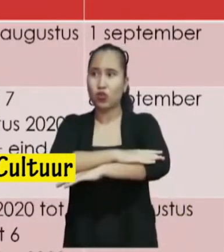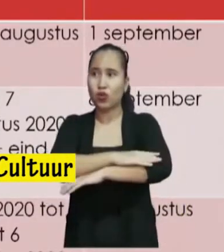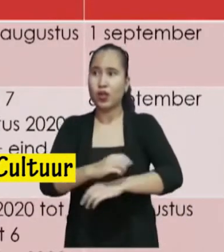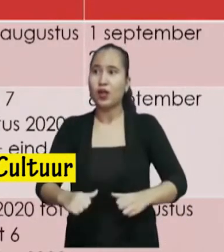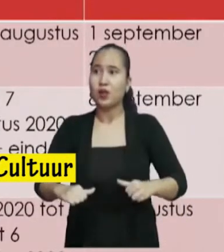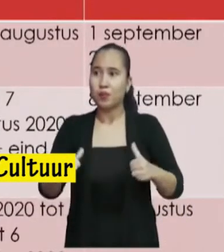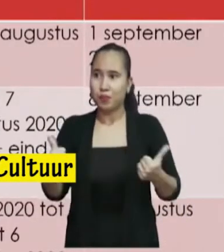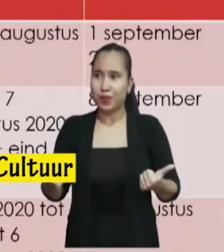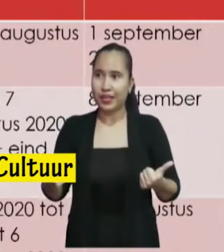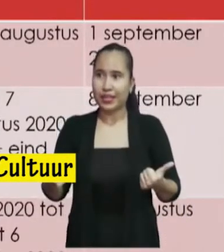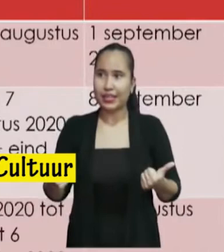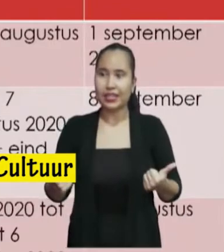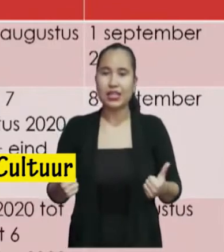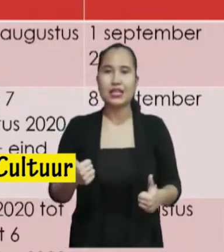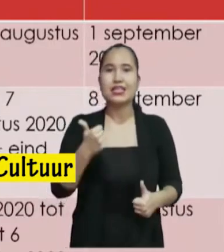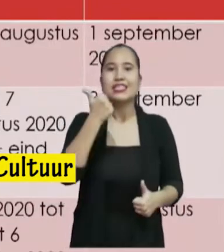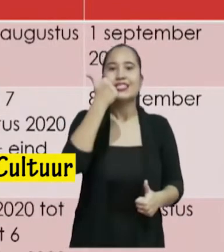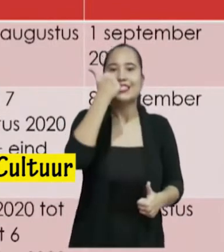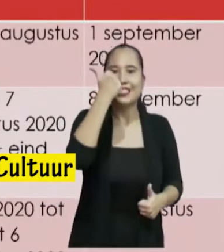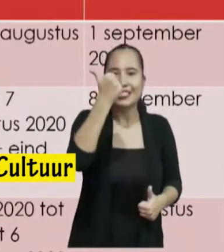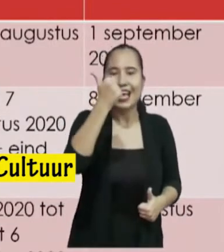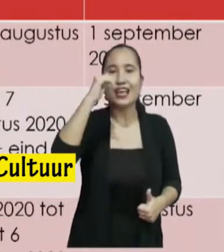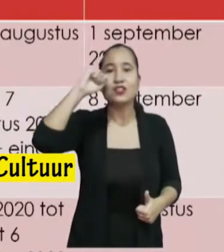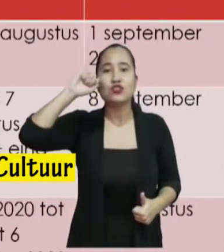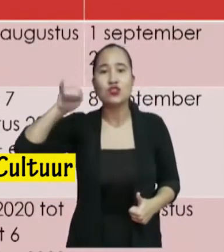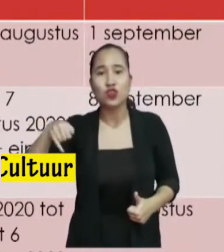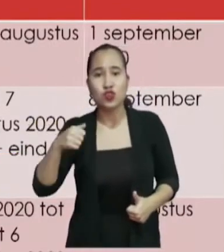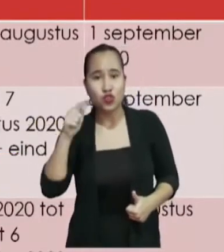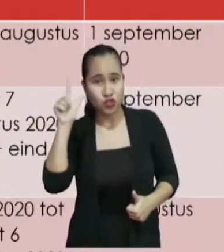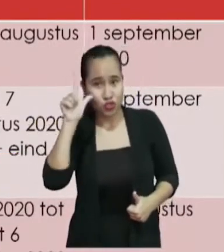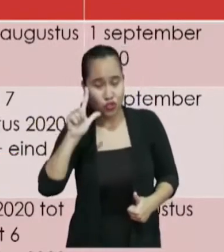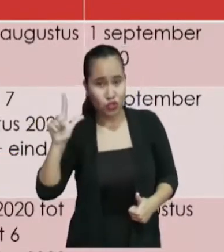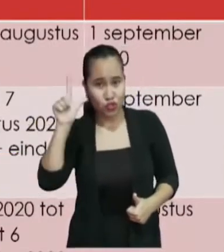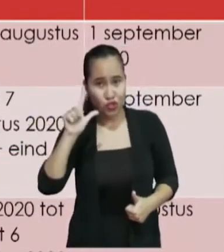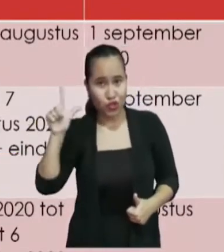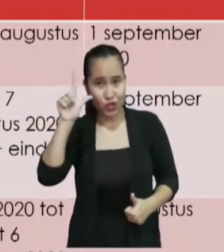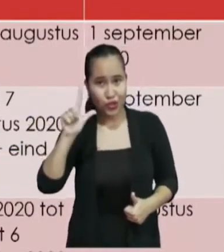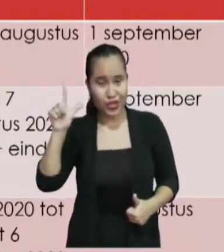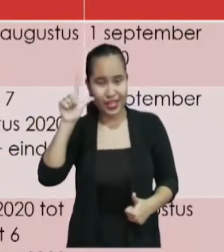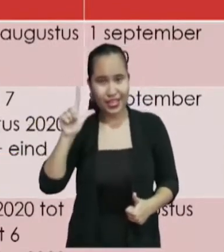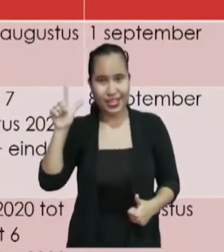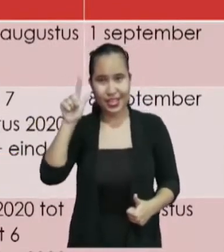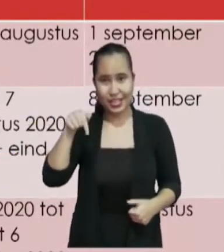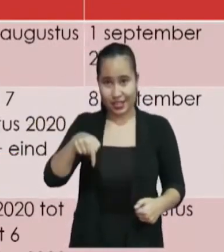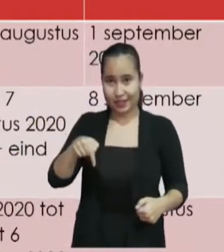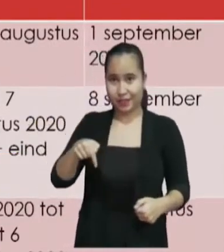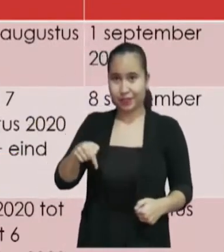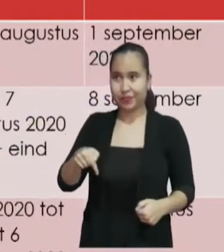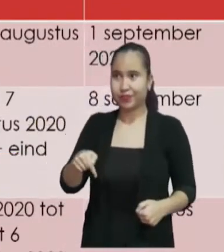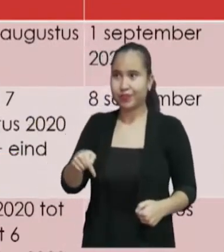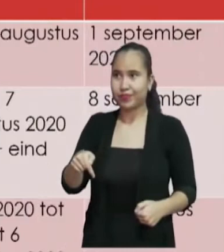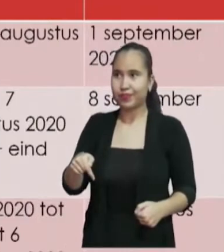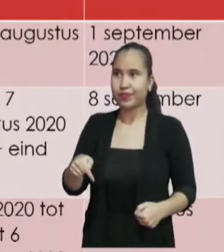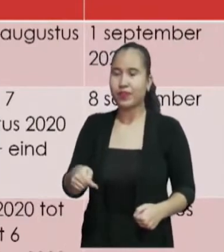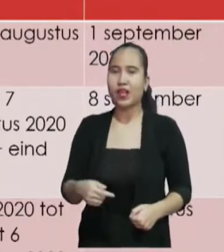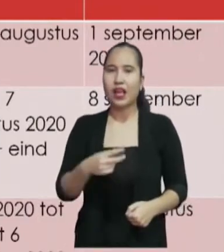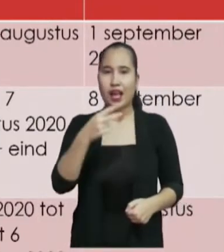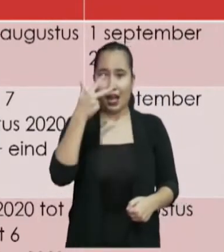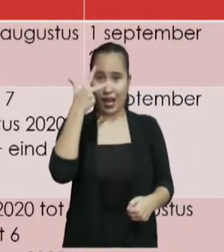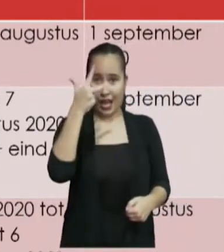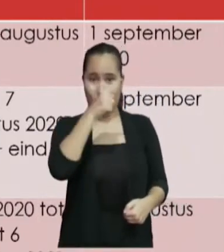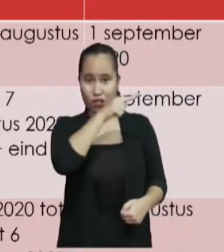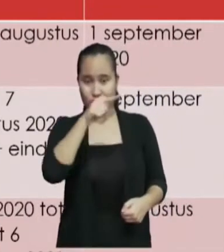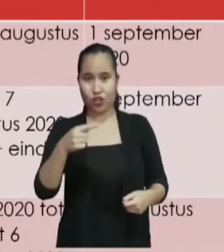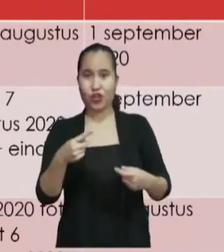basisonderwijs van start gaat op 6 juli aanstaande. De lestijd is van 8 tot 12. Je ziet daar dat